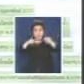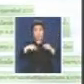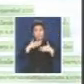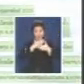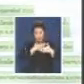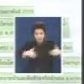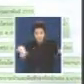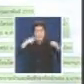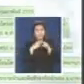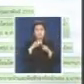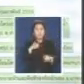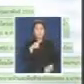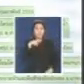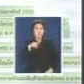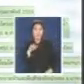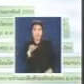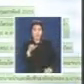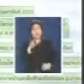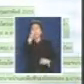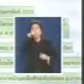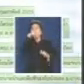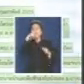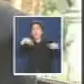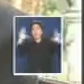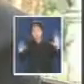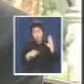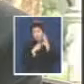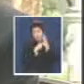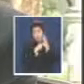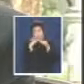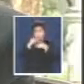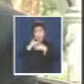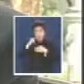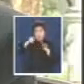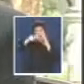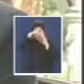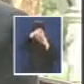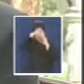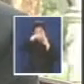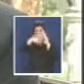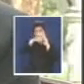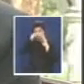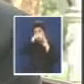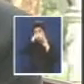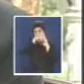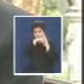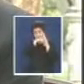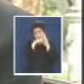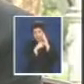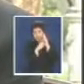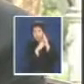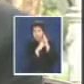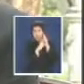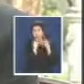ละ ใช่ค่ะ ชัยนาทด้วย ก็จะดูว่าเขื่อนช่วงตอนบนปล่อยลงมาแล้วตอนกลางจะรับกันยังไงนะคะ แล้วจะปล่อย